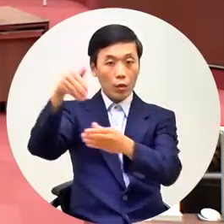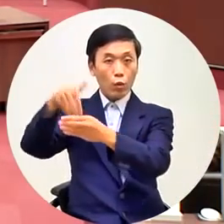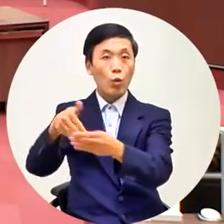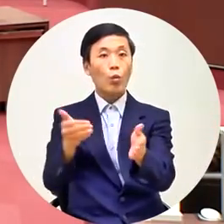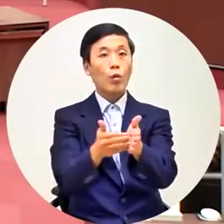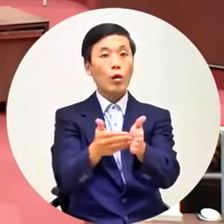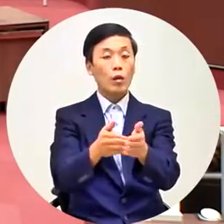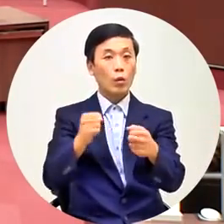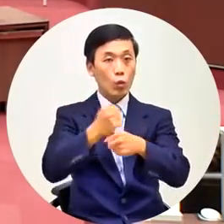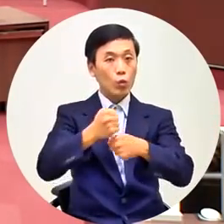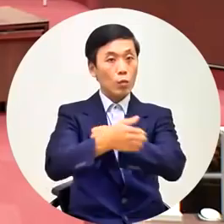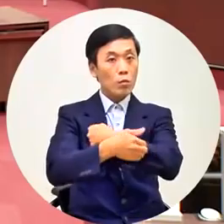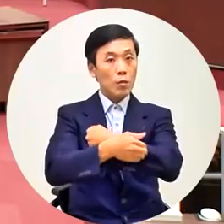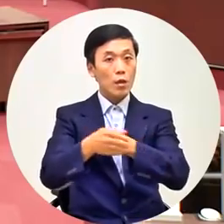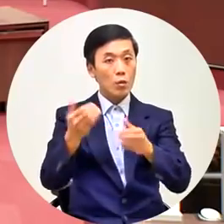票。